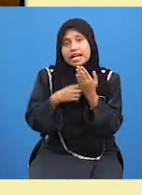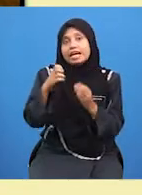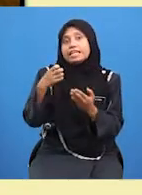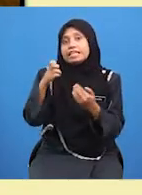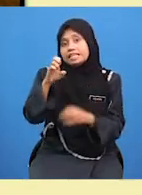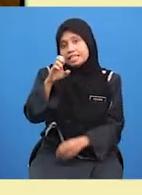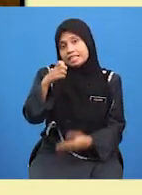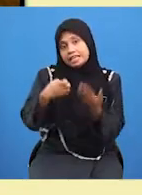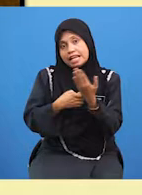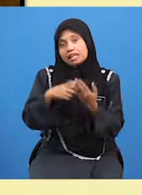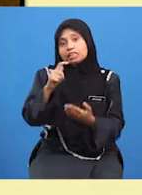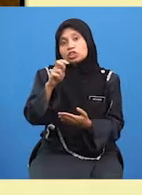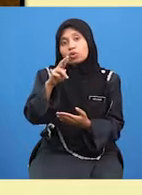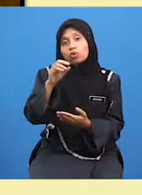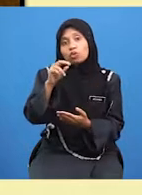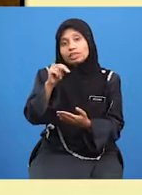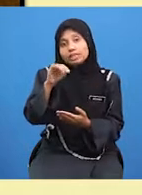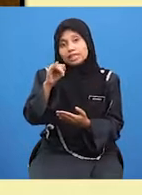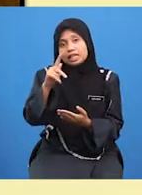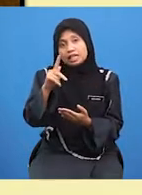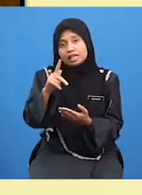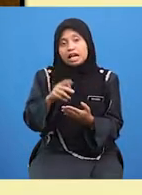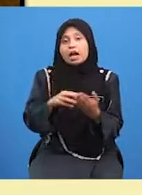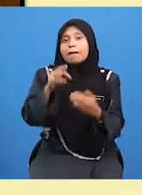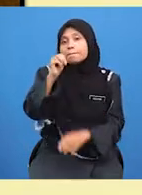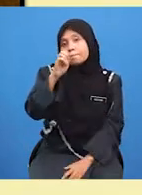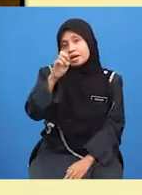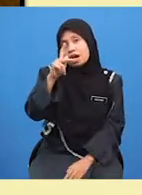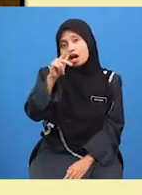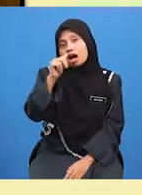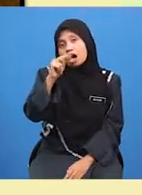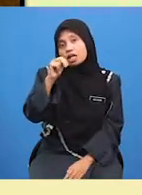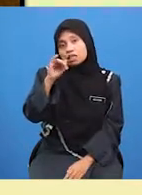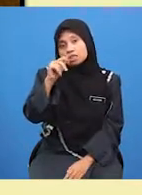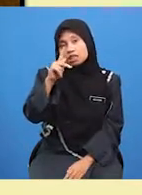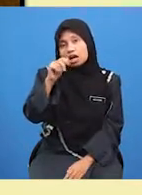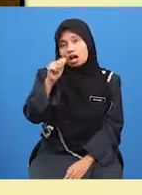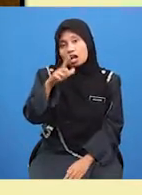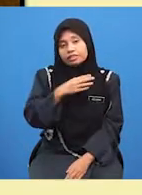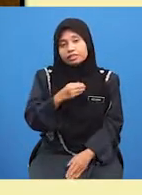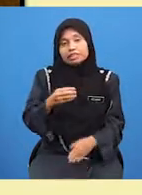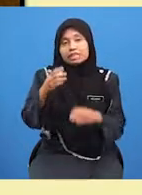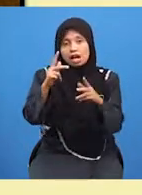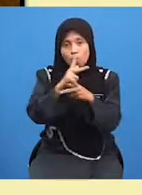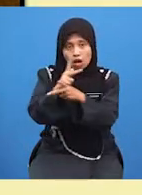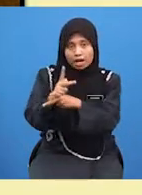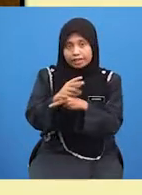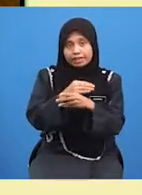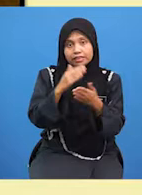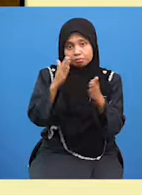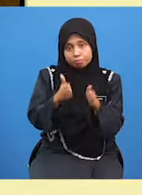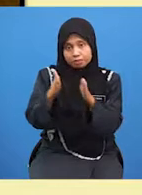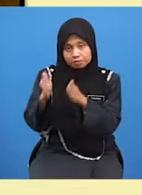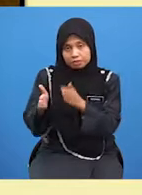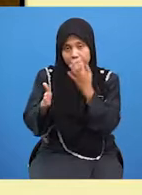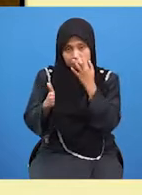bentuk elektronik, reka bentuk mekanikal serta kawalan dan pengaturcaraan. Penghasilan produk